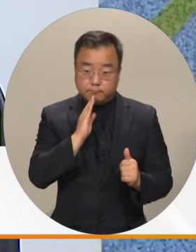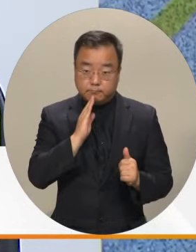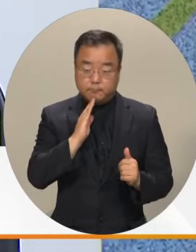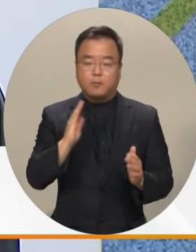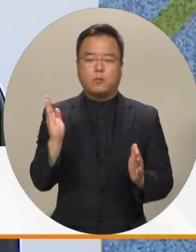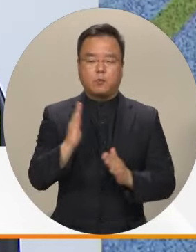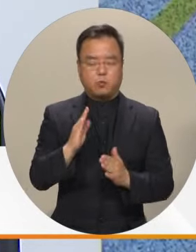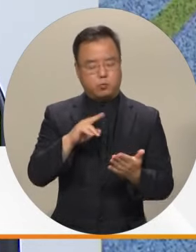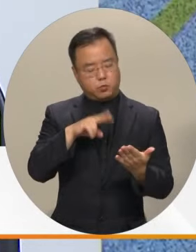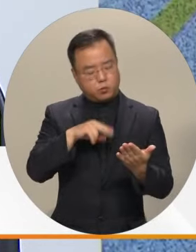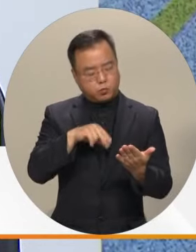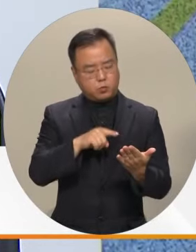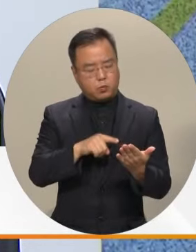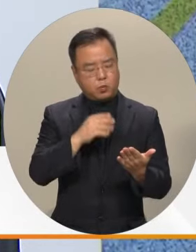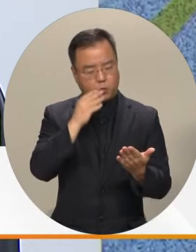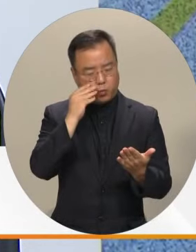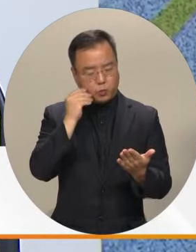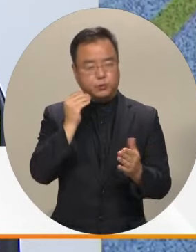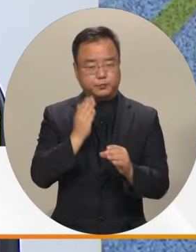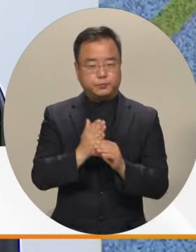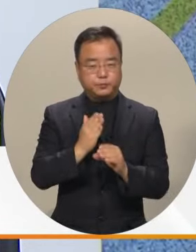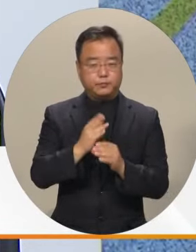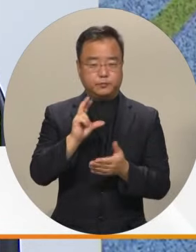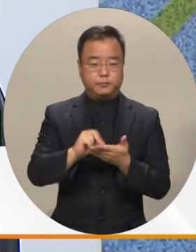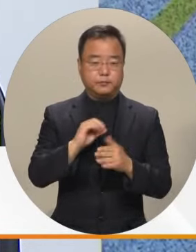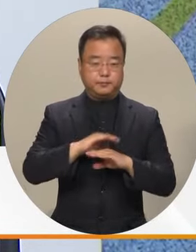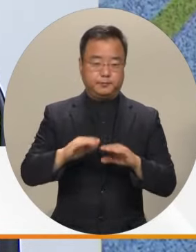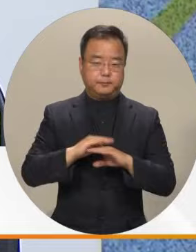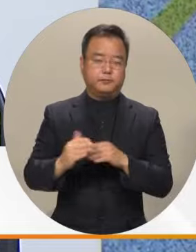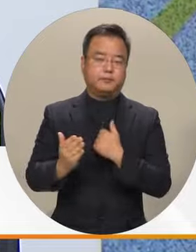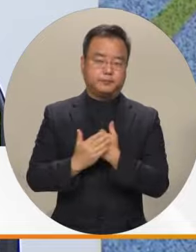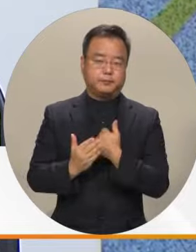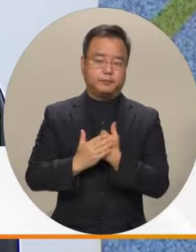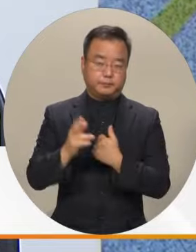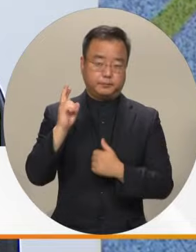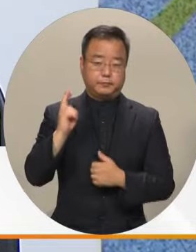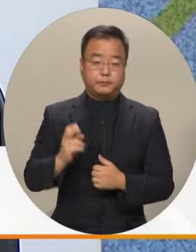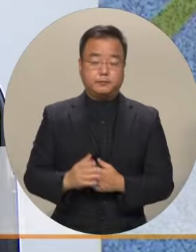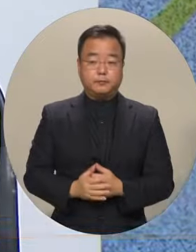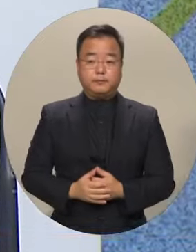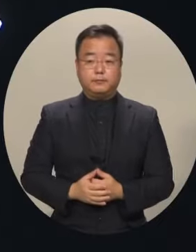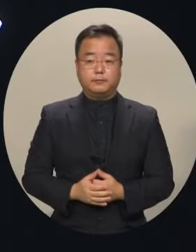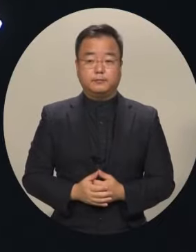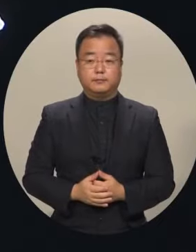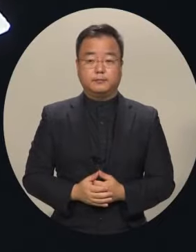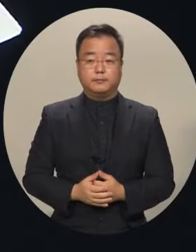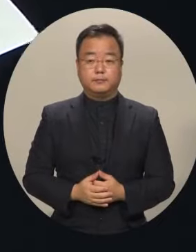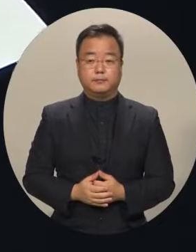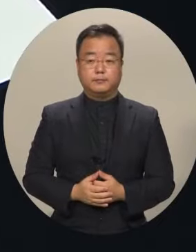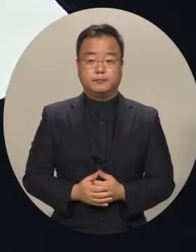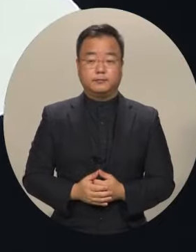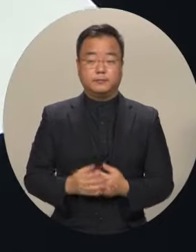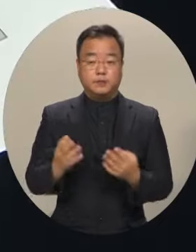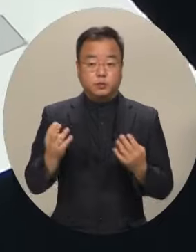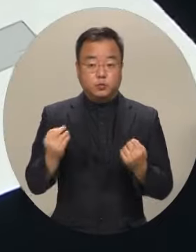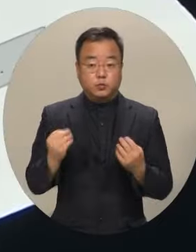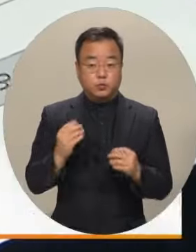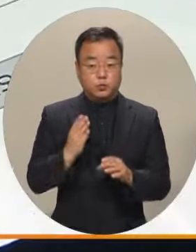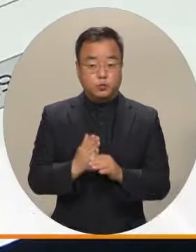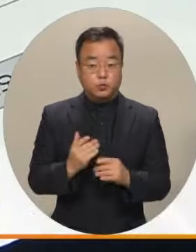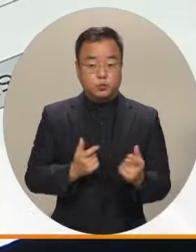작품의 친숙함으로 문항 해결에 큰 도움을 받을 것이라고 생각됩니다 수학에서도